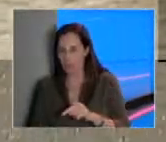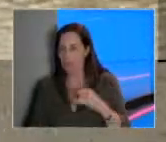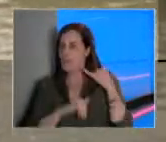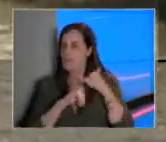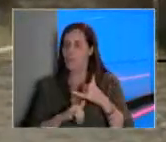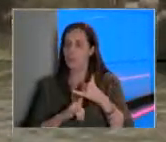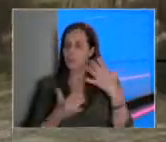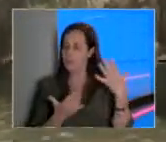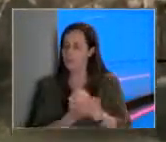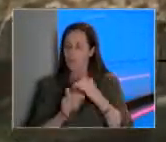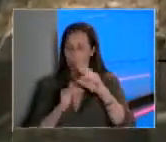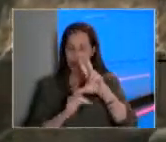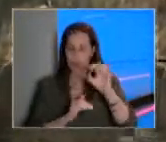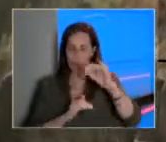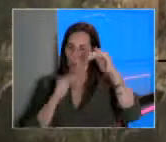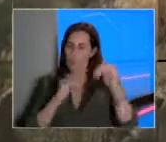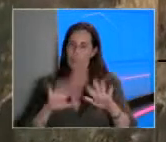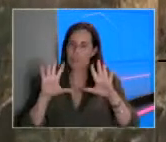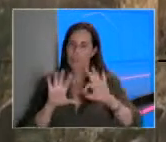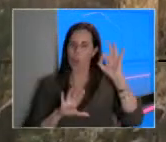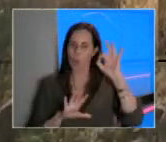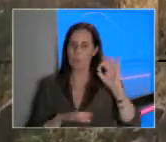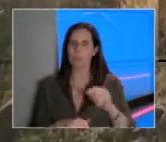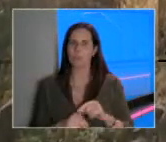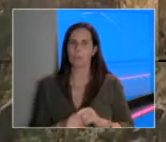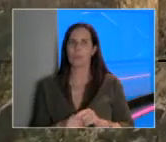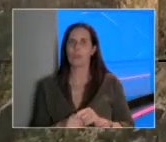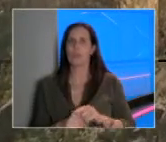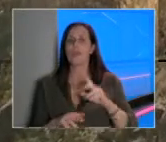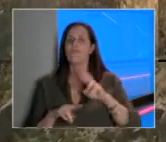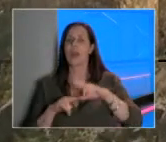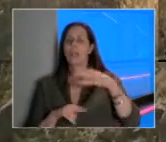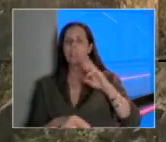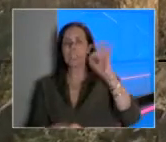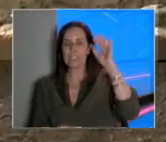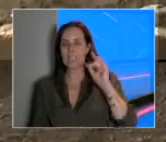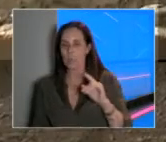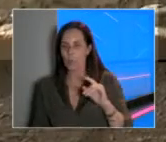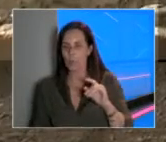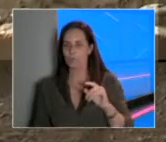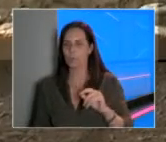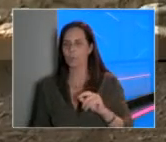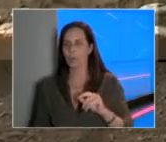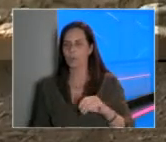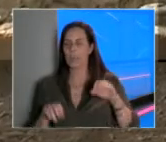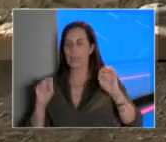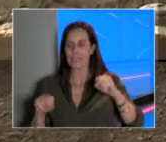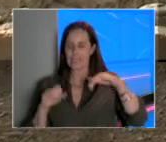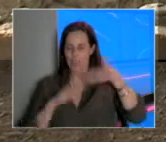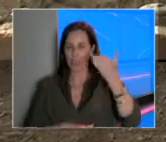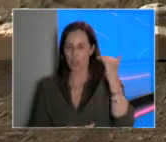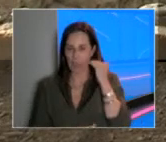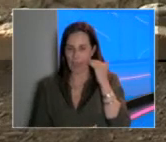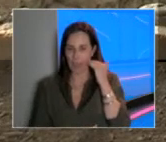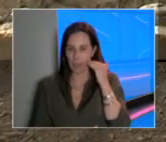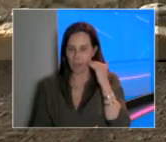נביא לכם את ההישג שיורדים מ-30 ל-10, ואז גם יש סיכוי שהנשיא הבא של ארצות